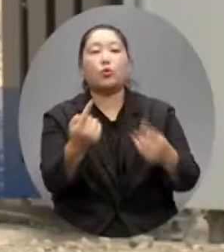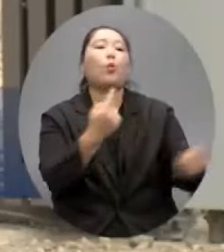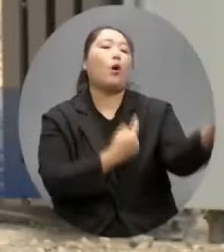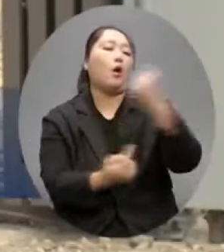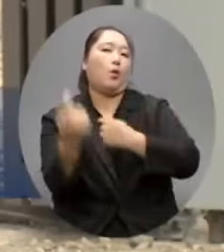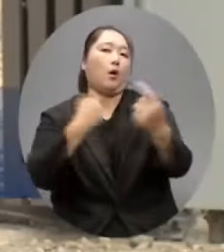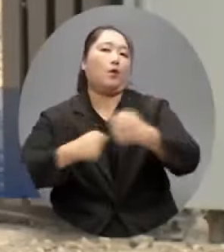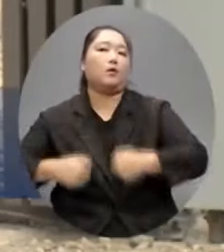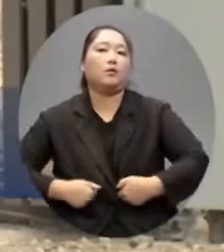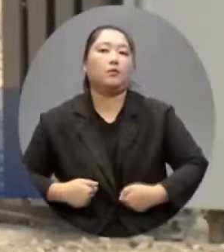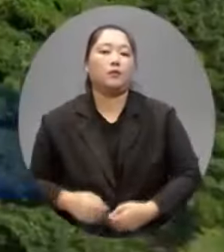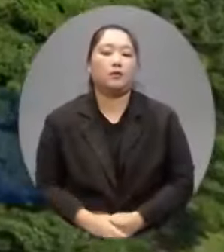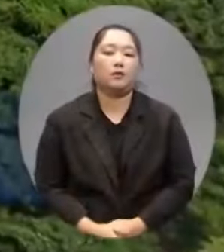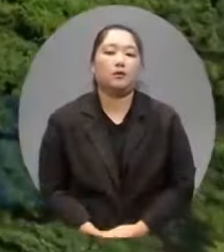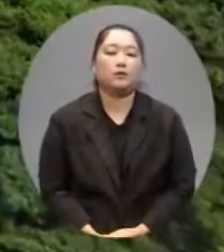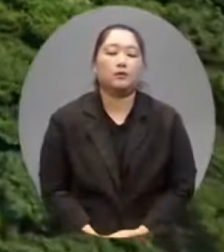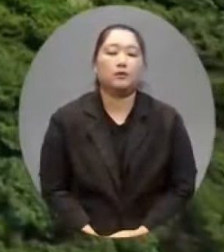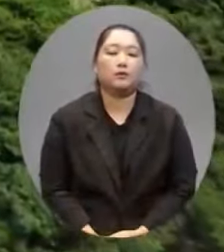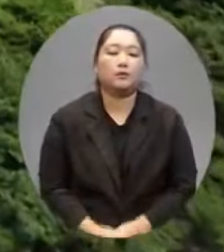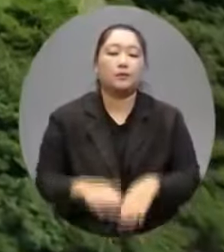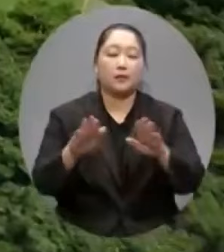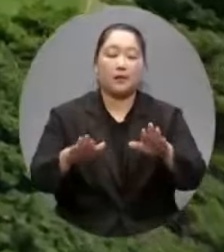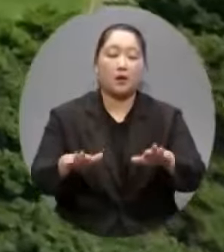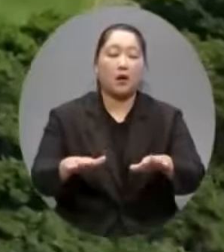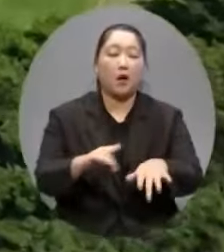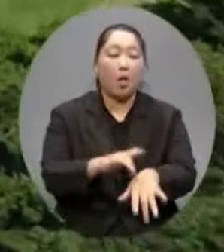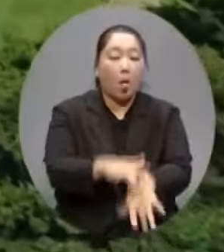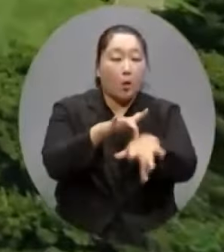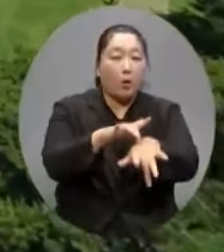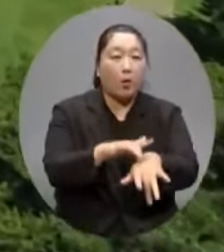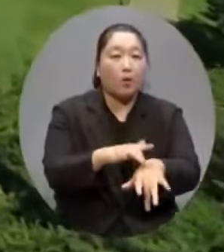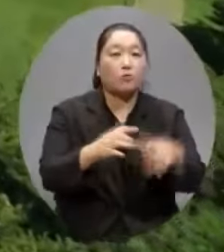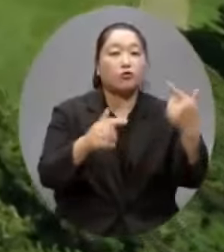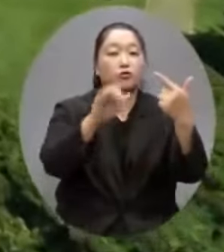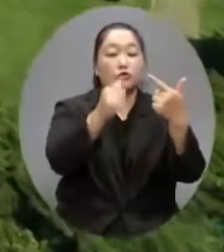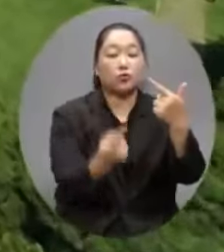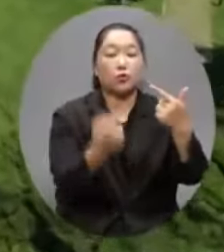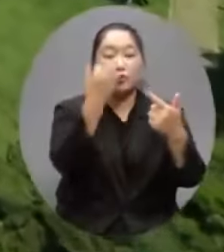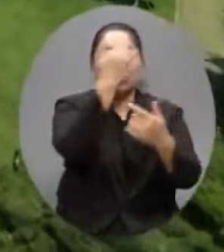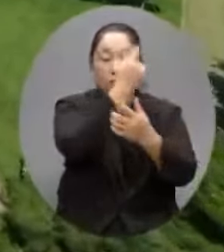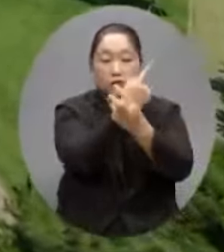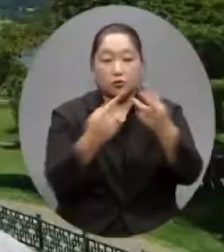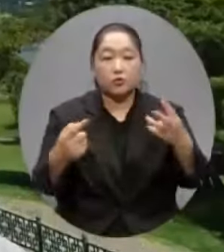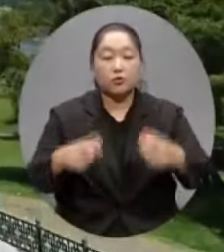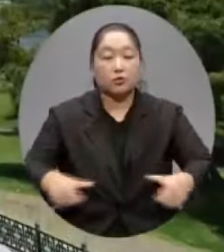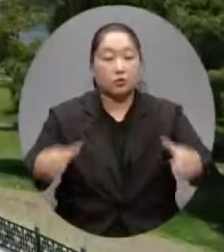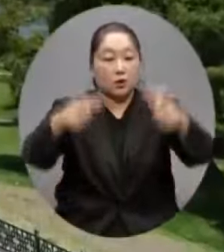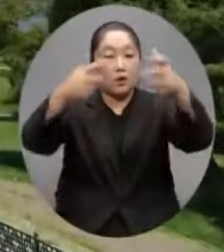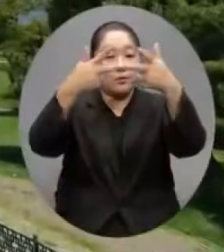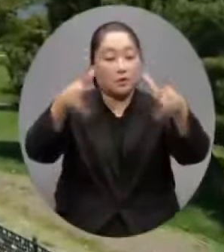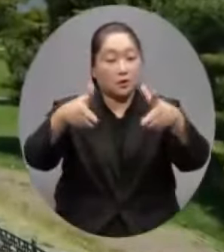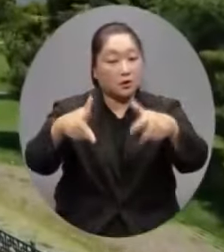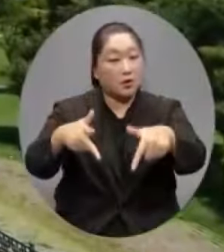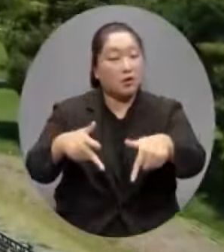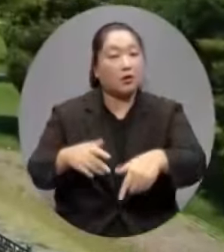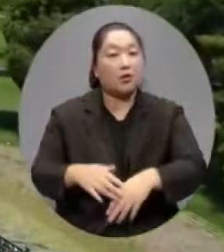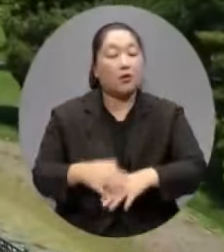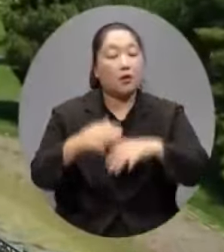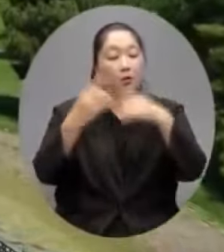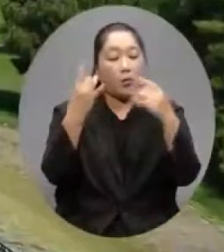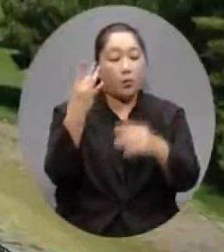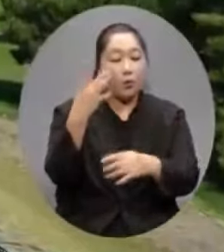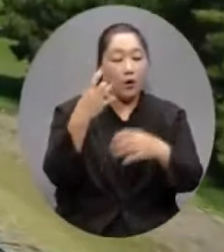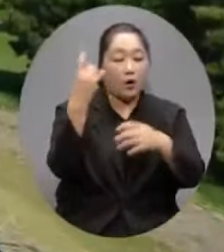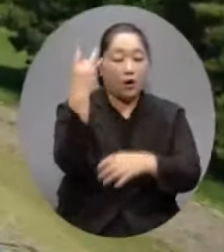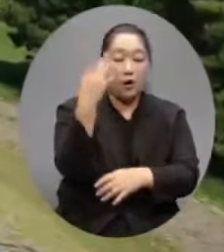충주박물관을 찾아야 되는. 현재 행방에 묘연한 국보 6호, 충주 타평리 7층 석답의 사리암 등을 비롯해 원